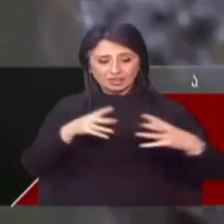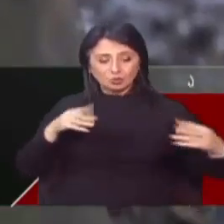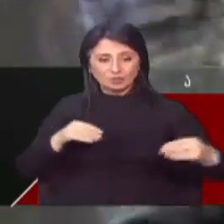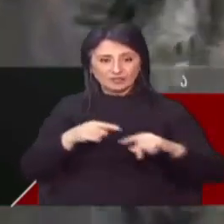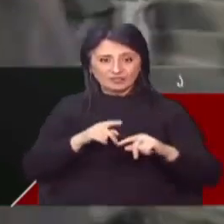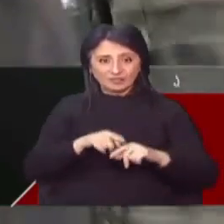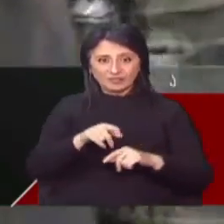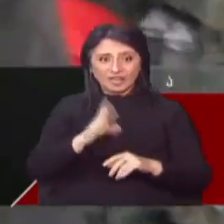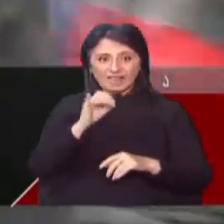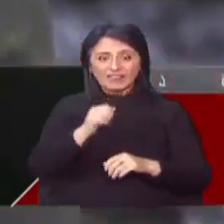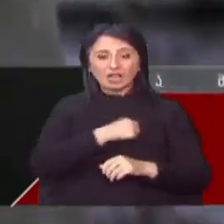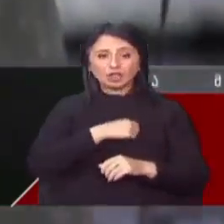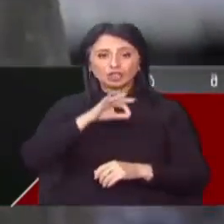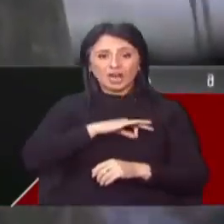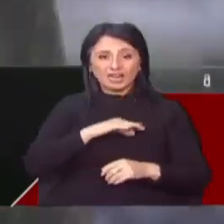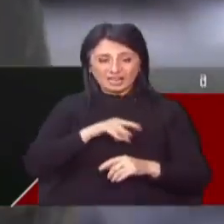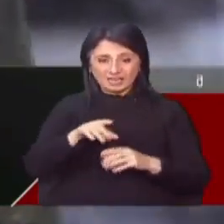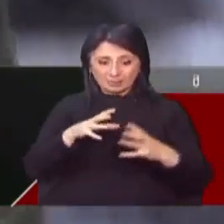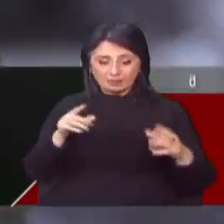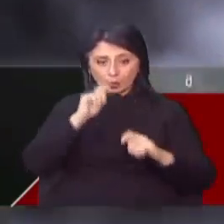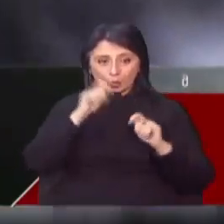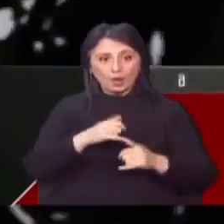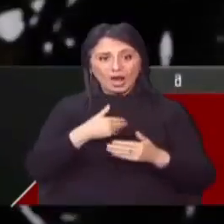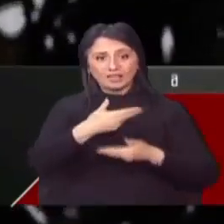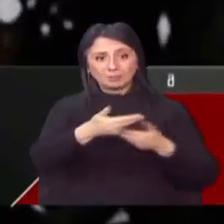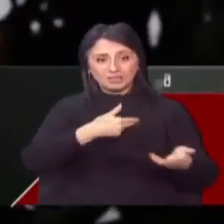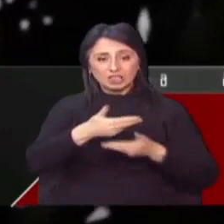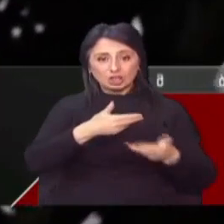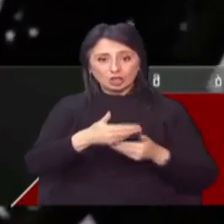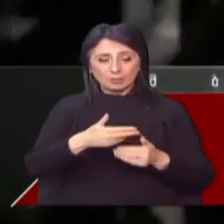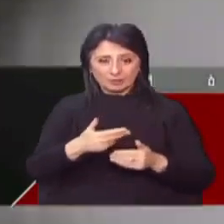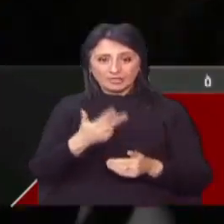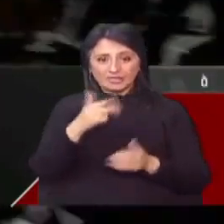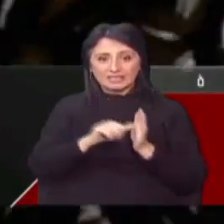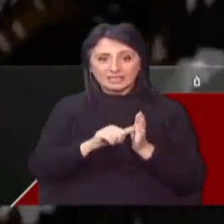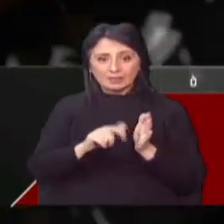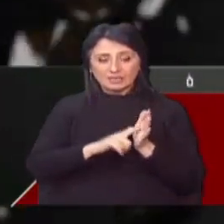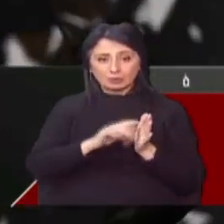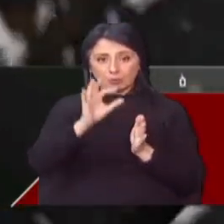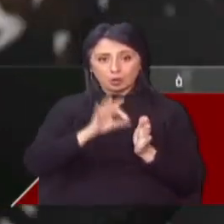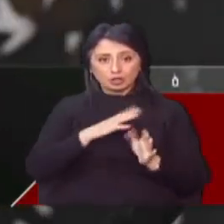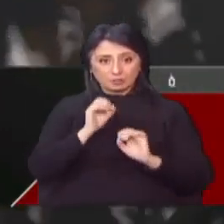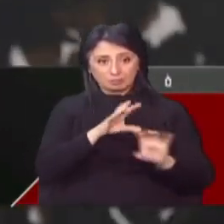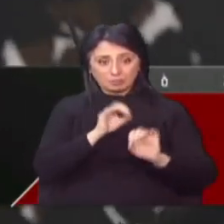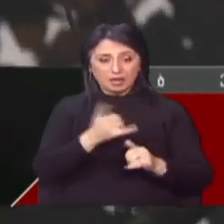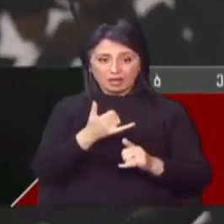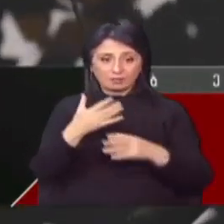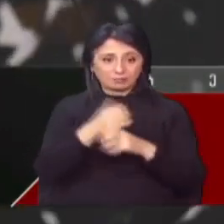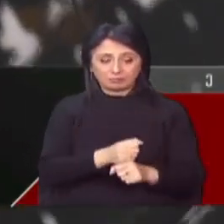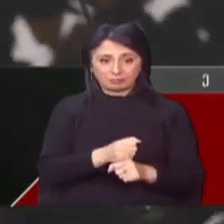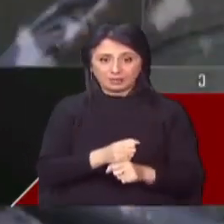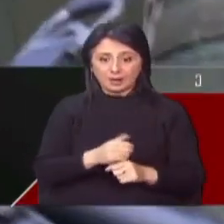ჭურვებზე, რომელსაც ნატოს ჯარები იყენებენ და რომელიც უკრაინისთვის მიწოდებული იარაღის თითქმის 60-70% შეადგენს. ის, რომ